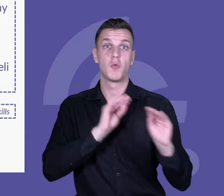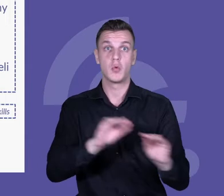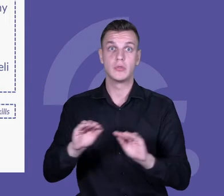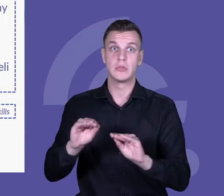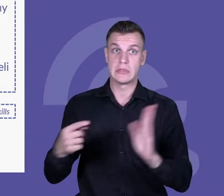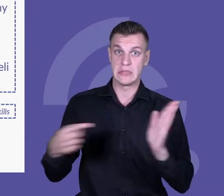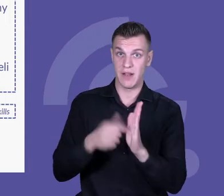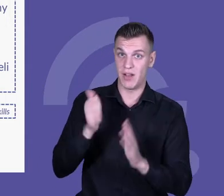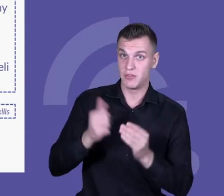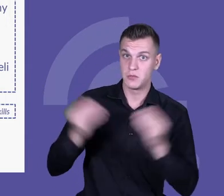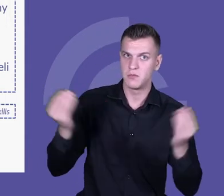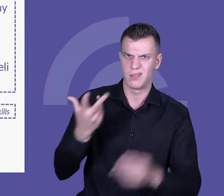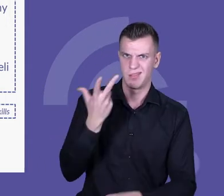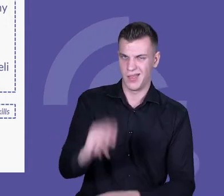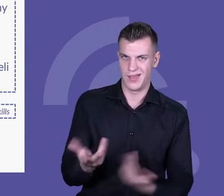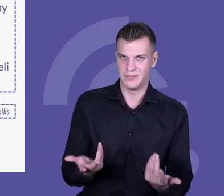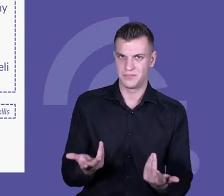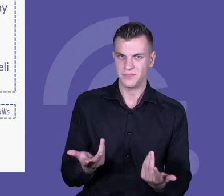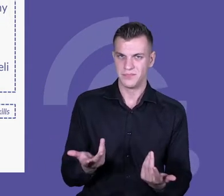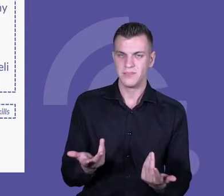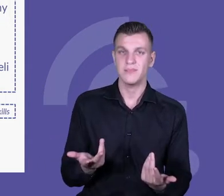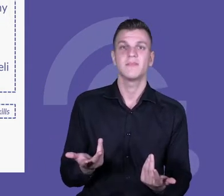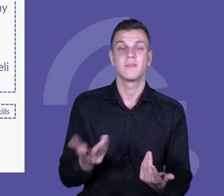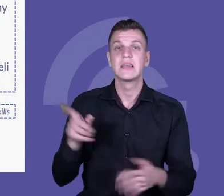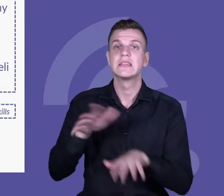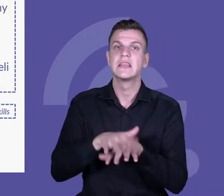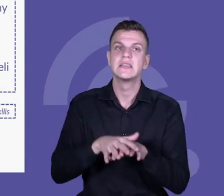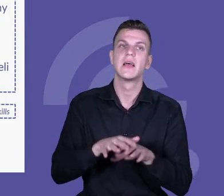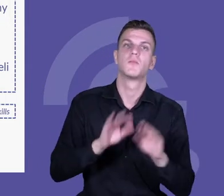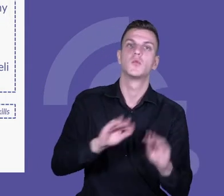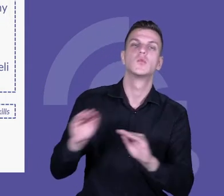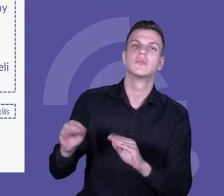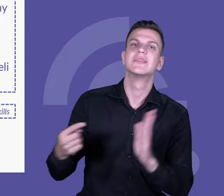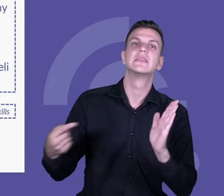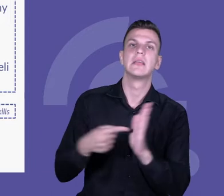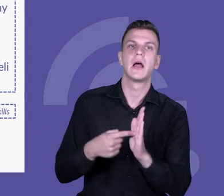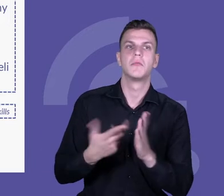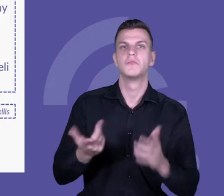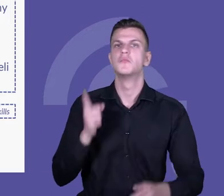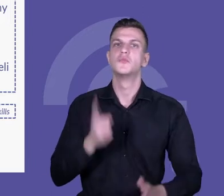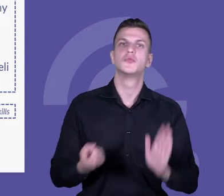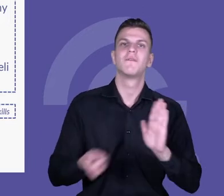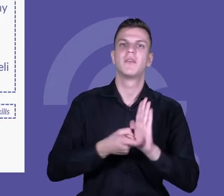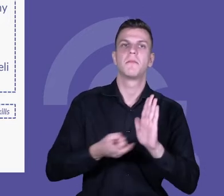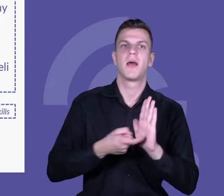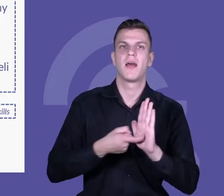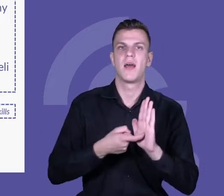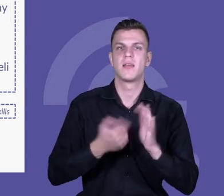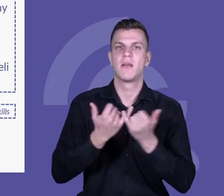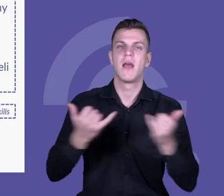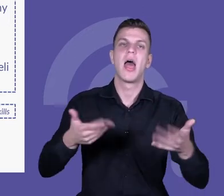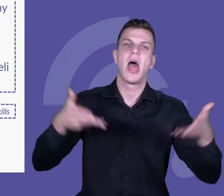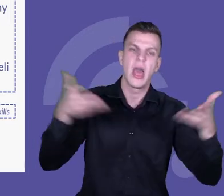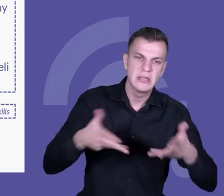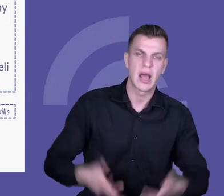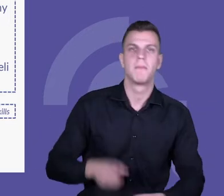uwagę za to na wiele innych elementów. Na elementy związane z wymaganiami szczegółowymi podstawy programowej, na egzaminy zewnętrzne, na